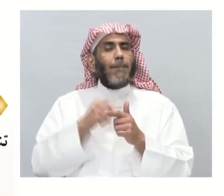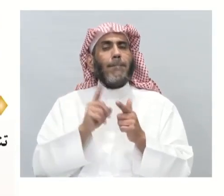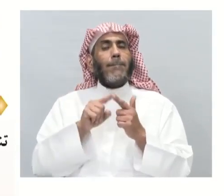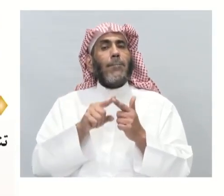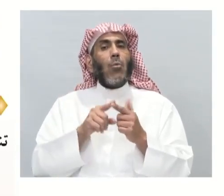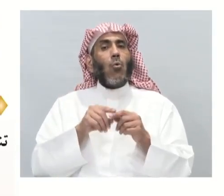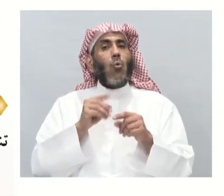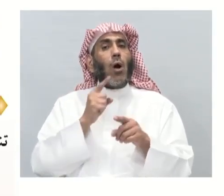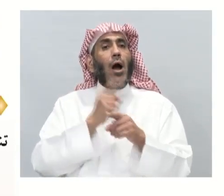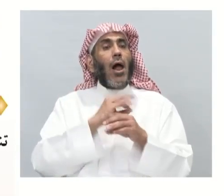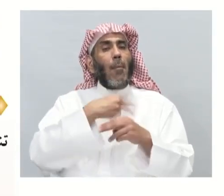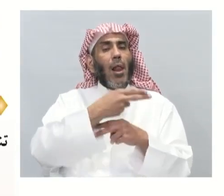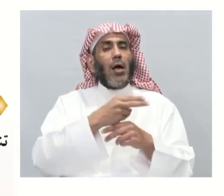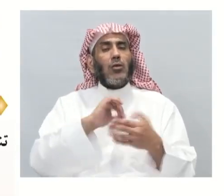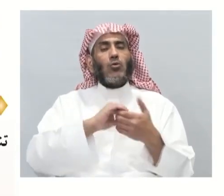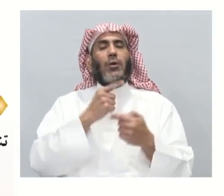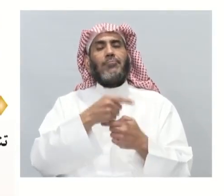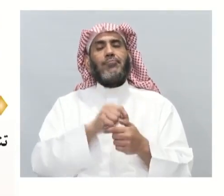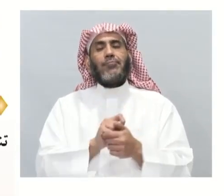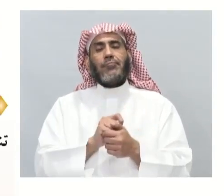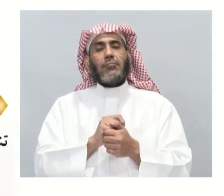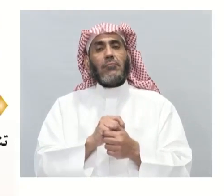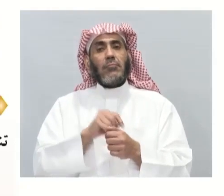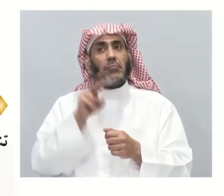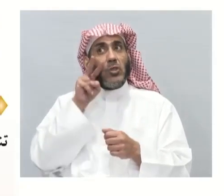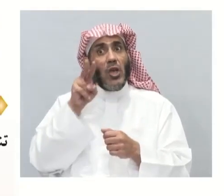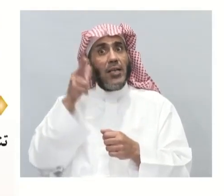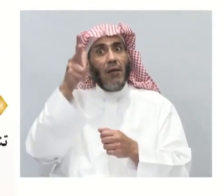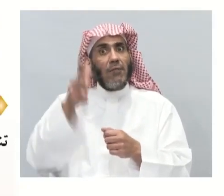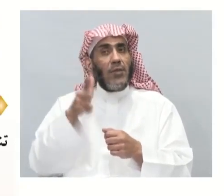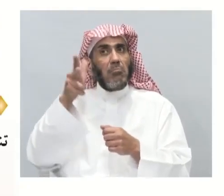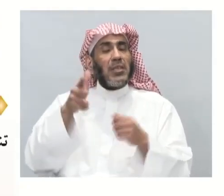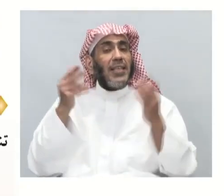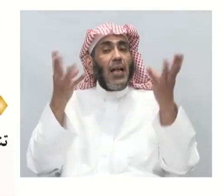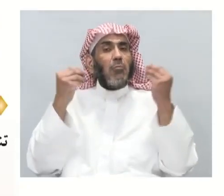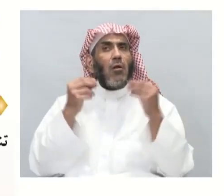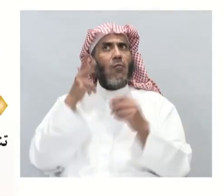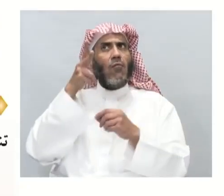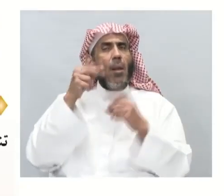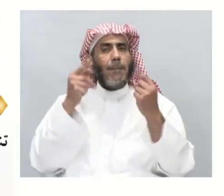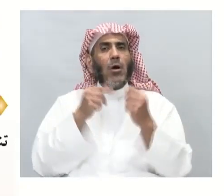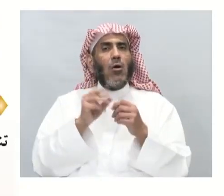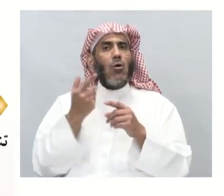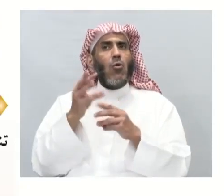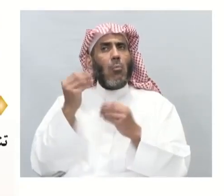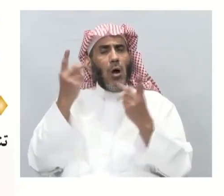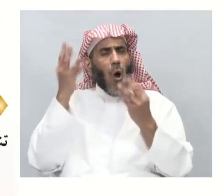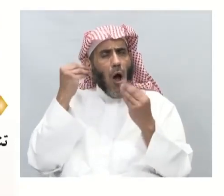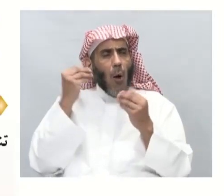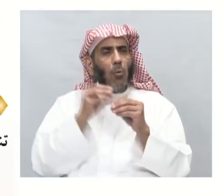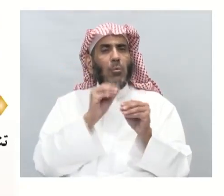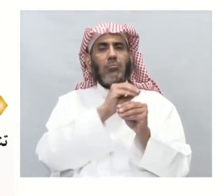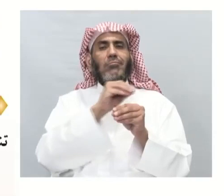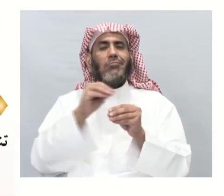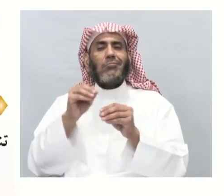وعلم لاحد زملائه طيب شاهد فيلما تعليميا ثم حكى ما جاء فيه لعدد